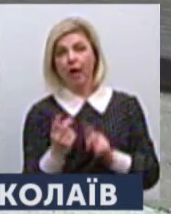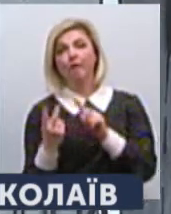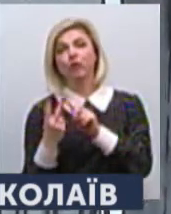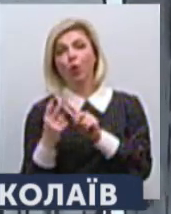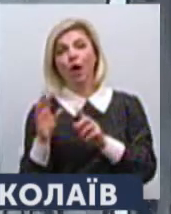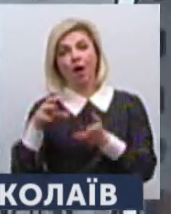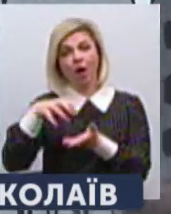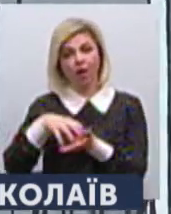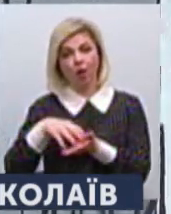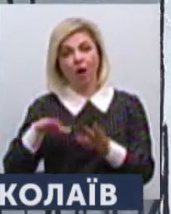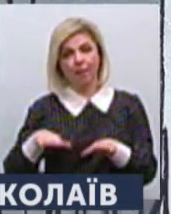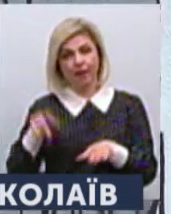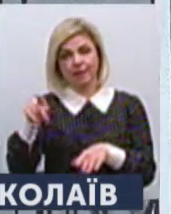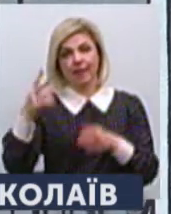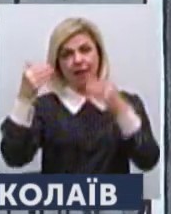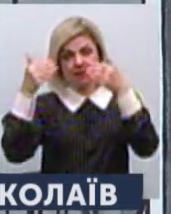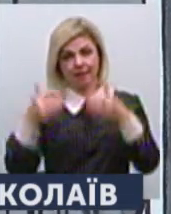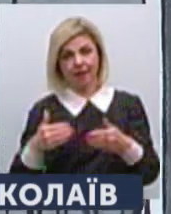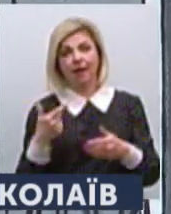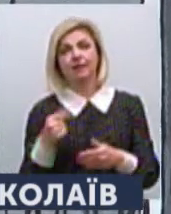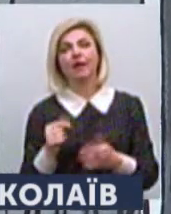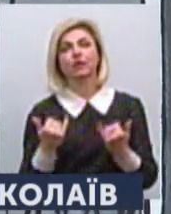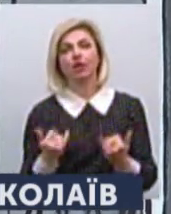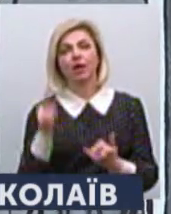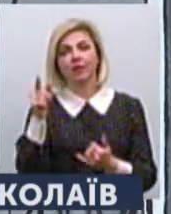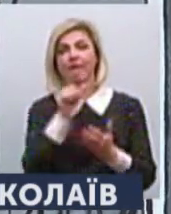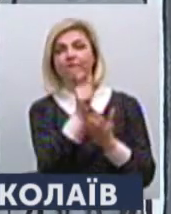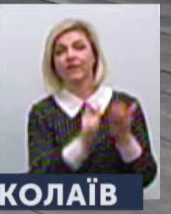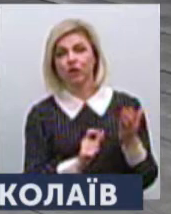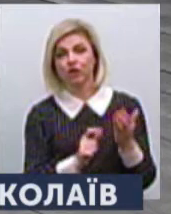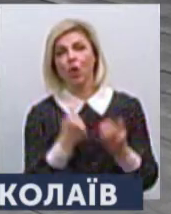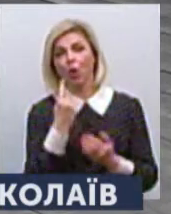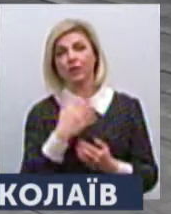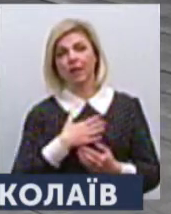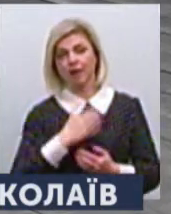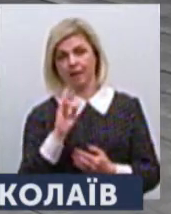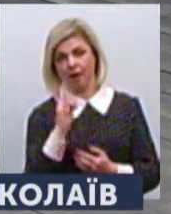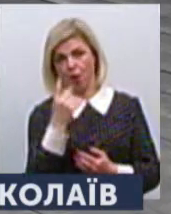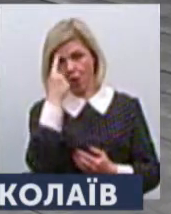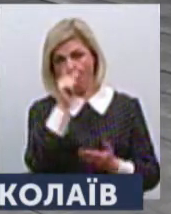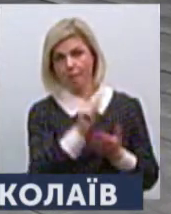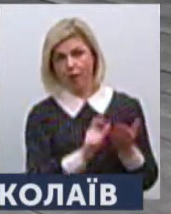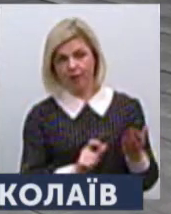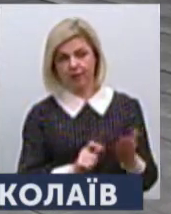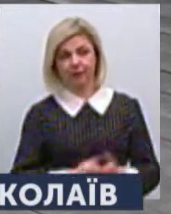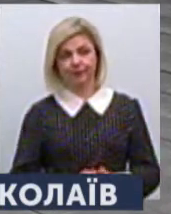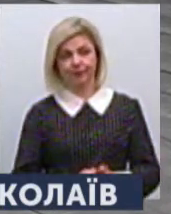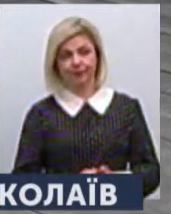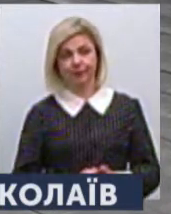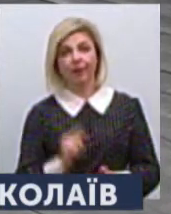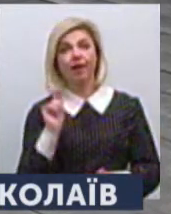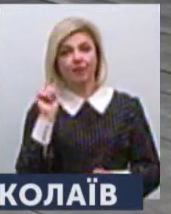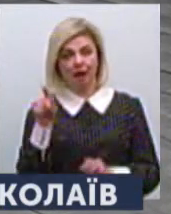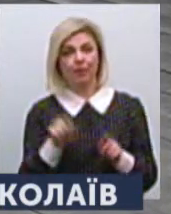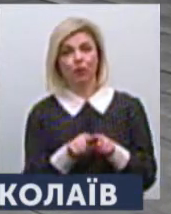– це буде більш там на стіні, там, де зараз є вірш одного з наших миколаївських поетів. Там також